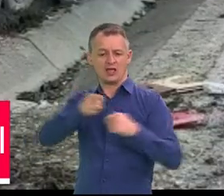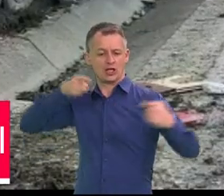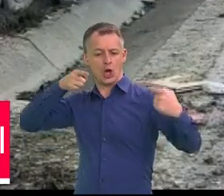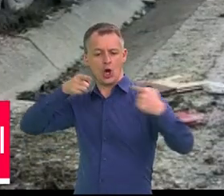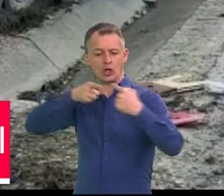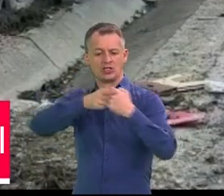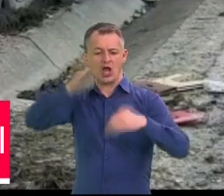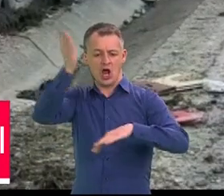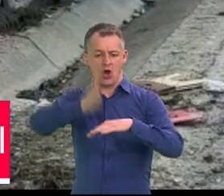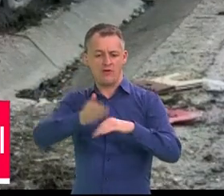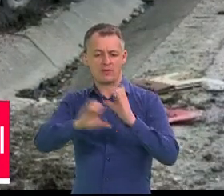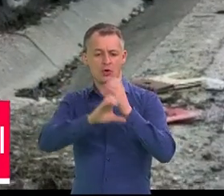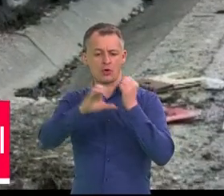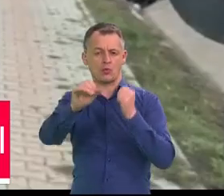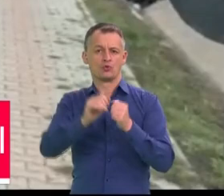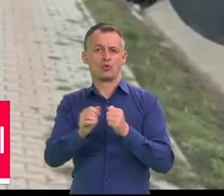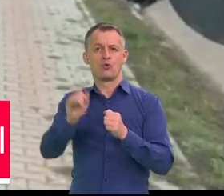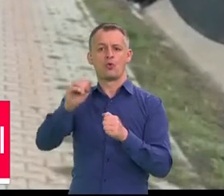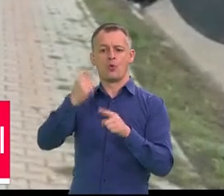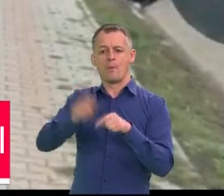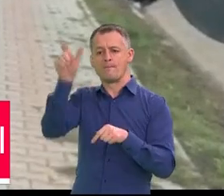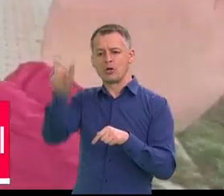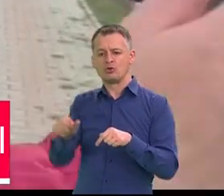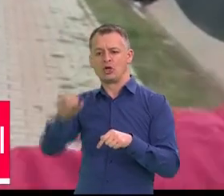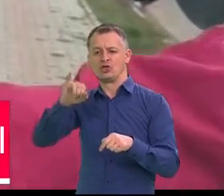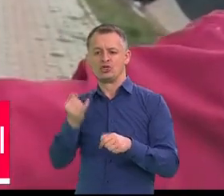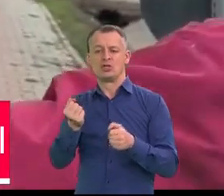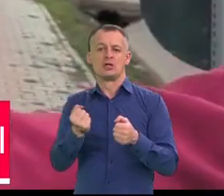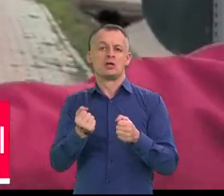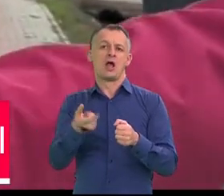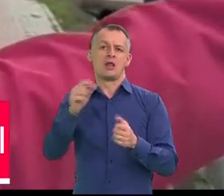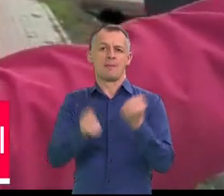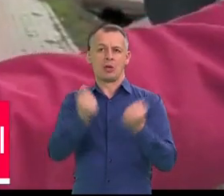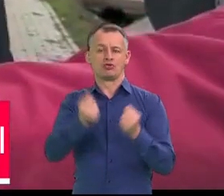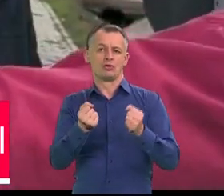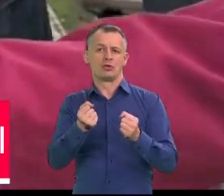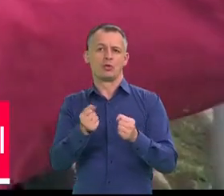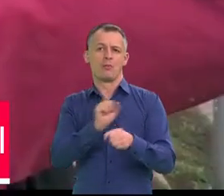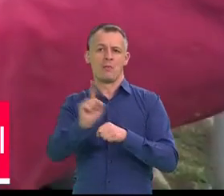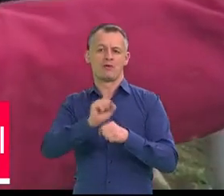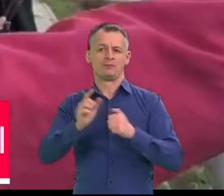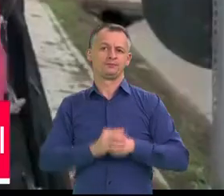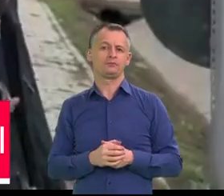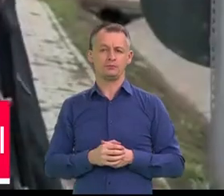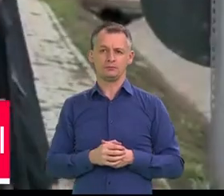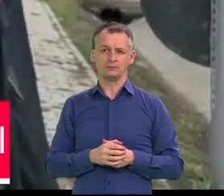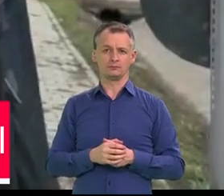un microbus cu pasageri și un camion. Domnul de la camion presupozice că ar fi și ceva din față de acolo, să nu